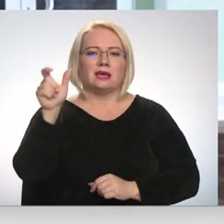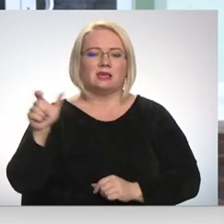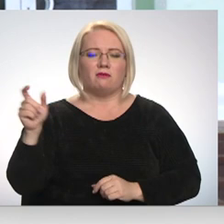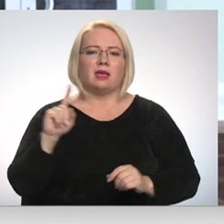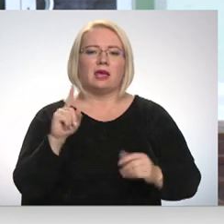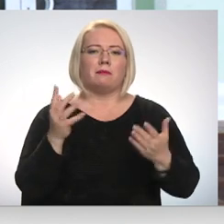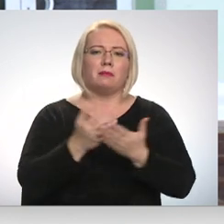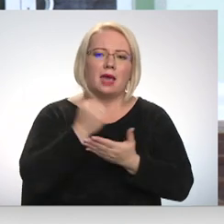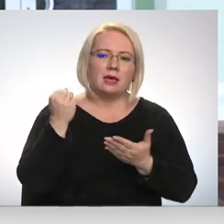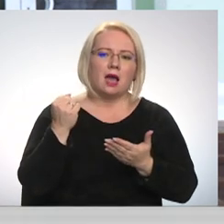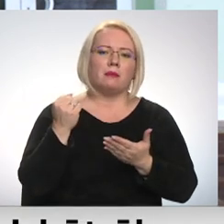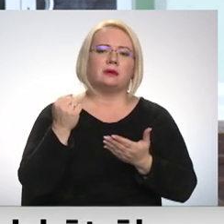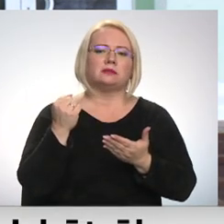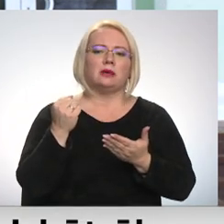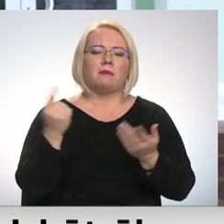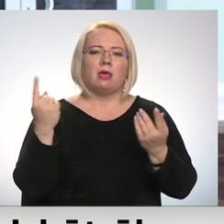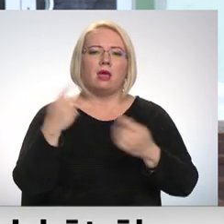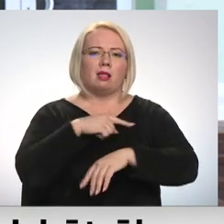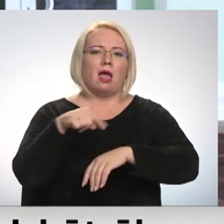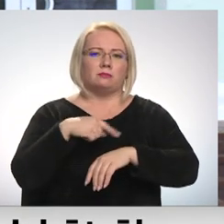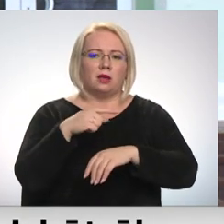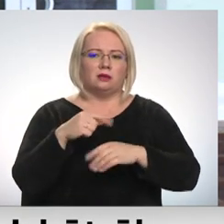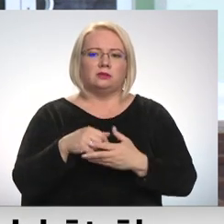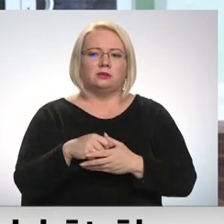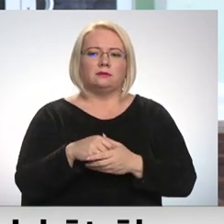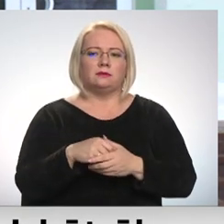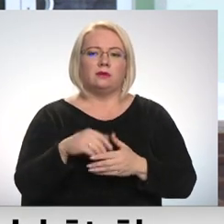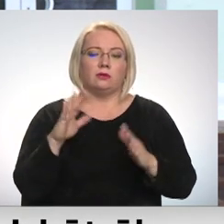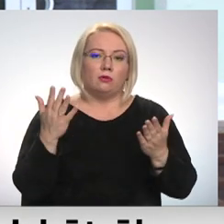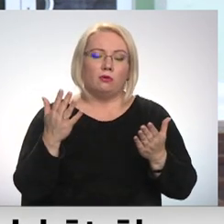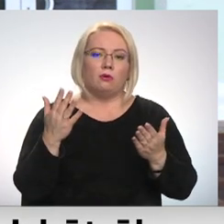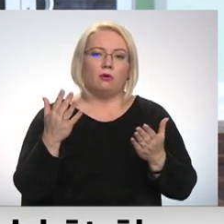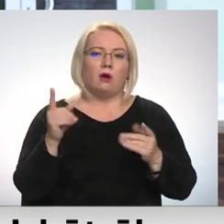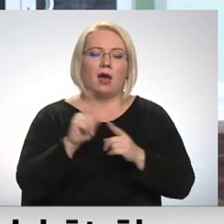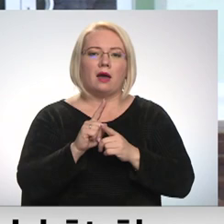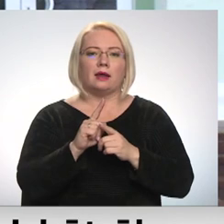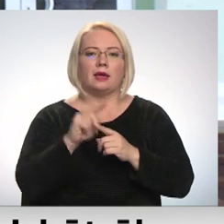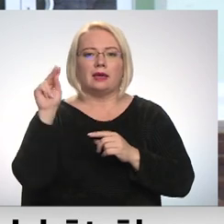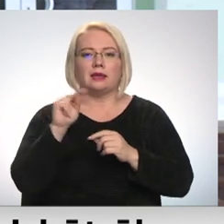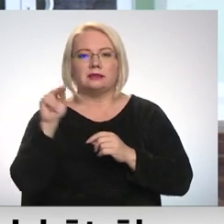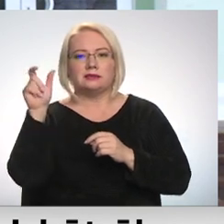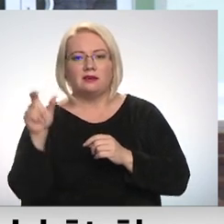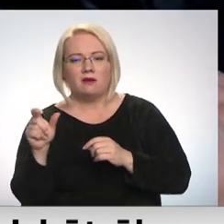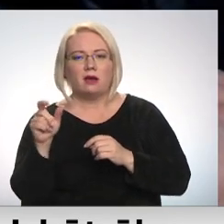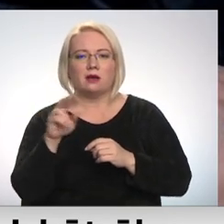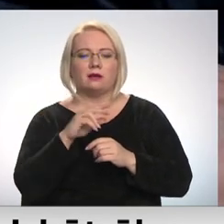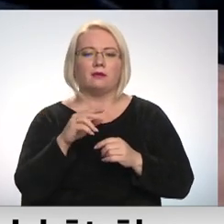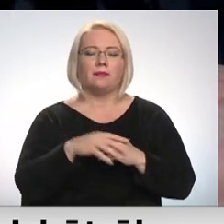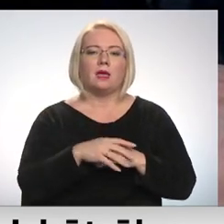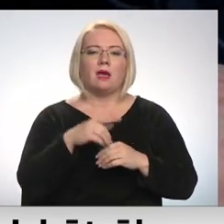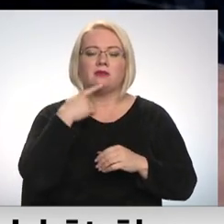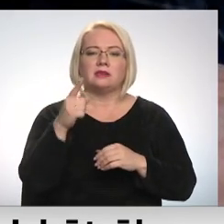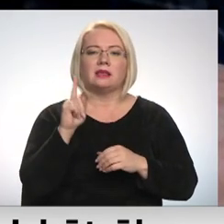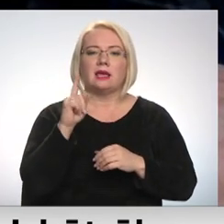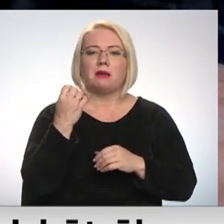naikņu obžgaiļš, kā es sākāju, neposakrišties cilvēks. Tur tāda situācija izdūtu brīdī sagodži. Tikai